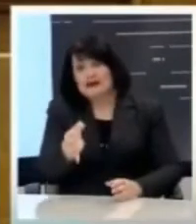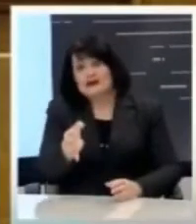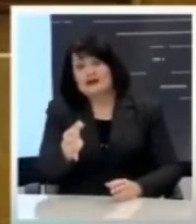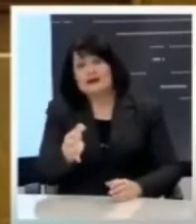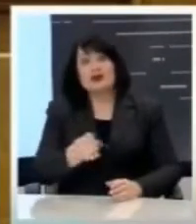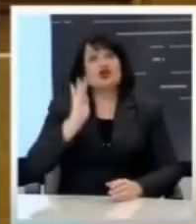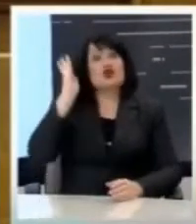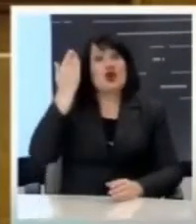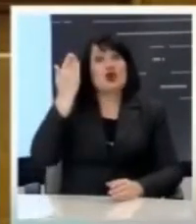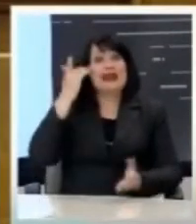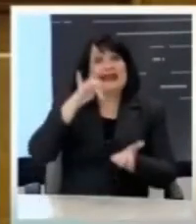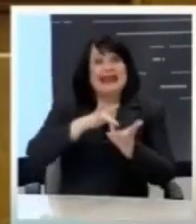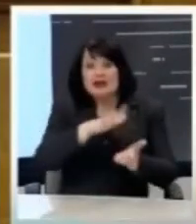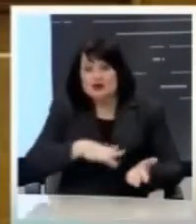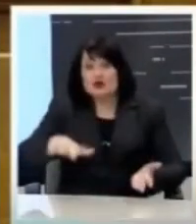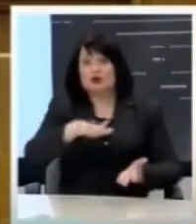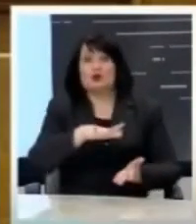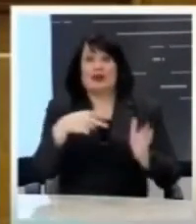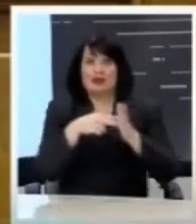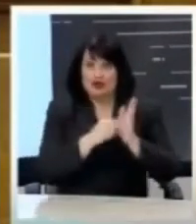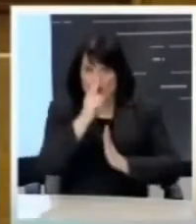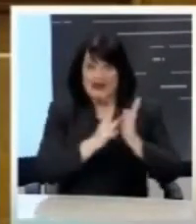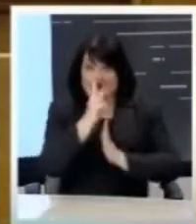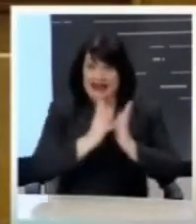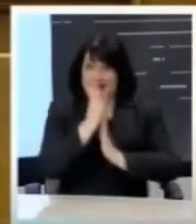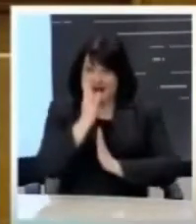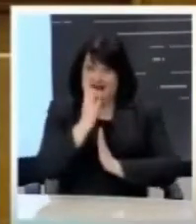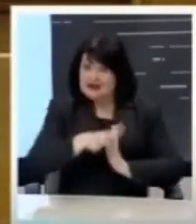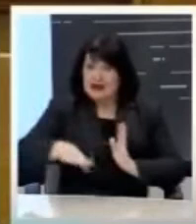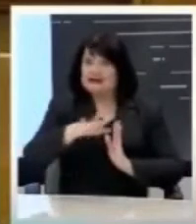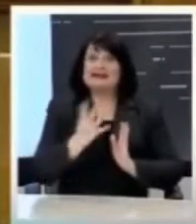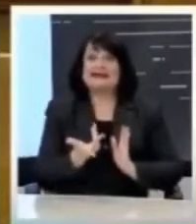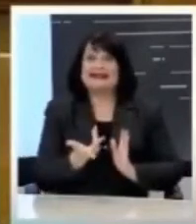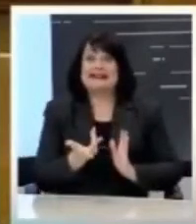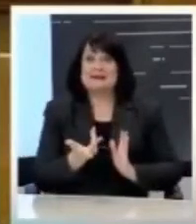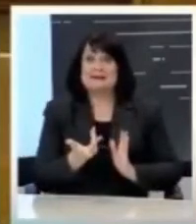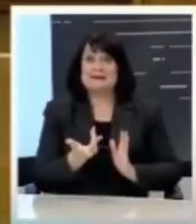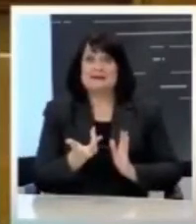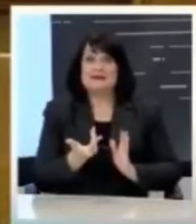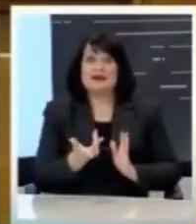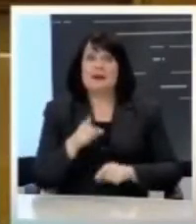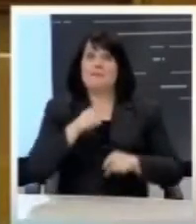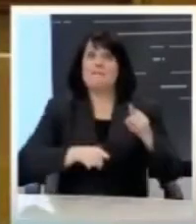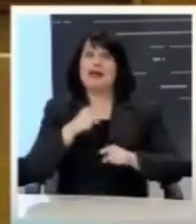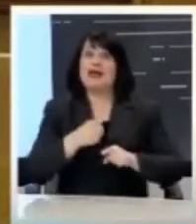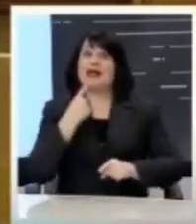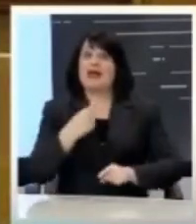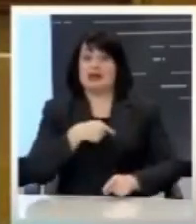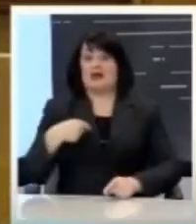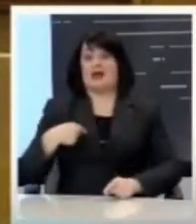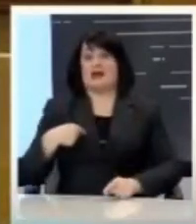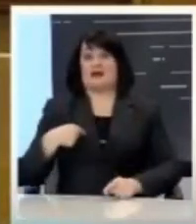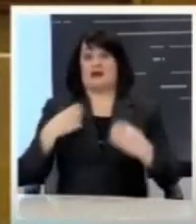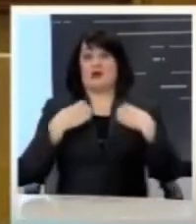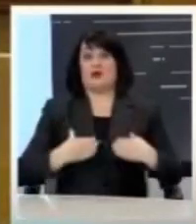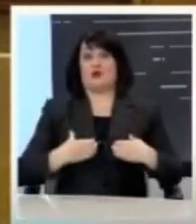γινόταν στο κέντρο της Αθήνας το 12, το 13 και το 14, που οι πρέτορες κατά τα λεγόμενα κάποιων υπουργών σας